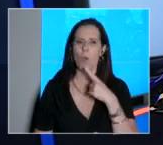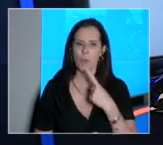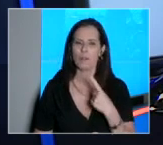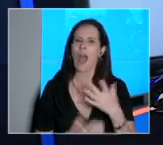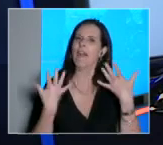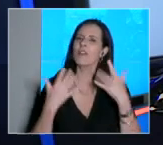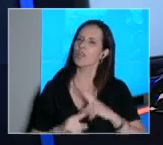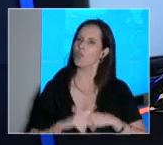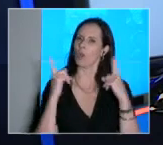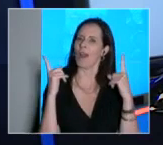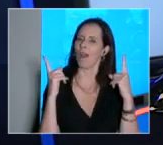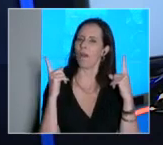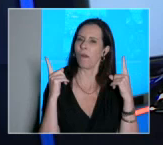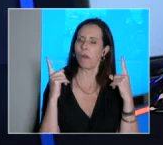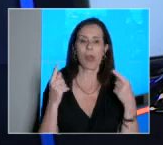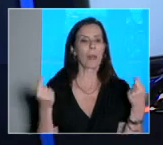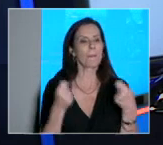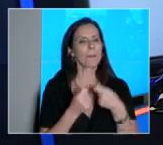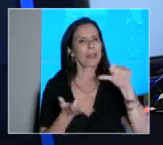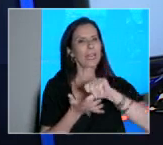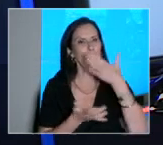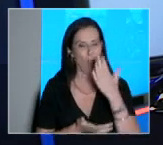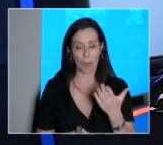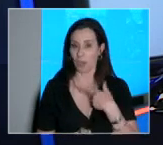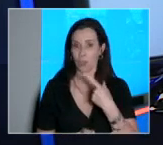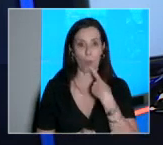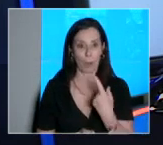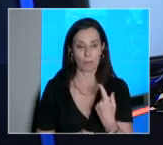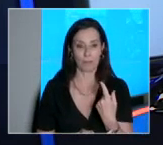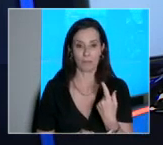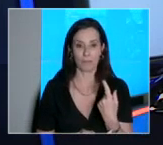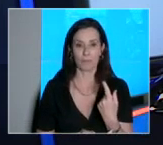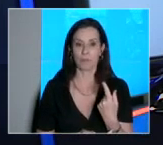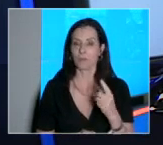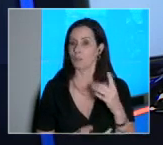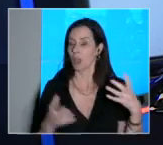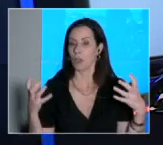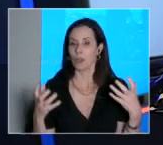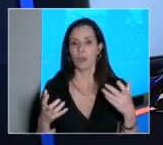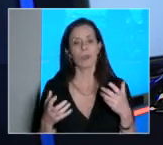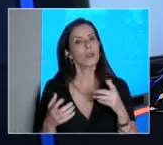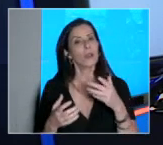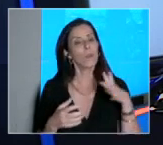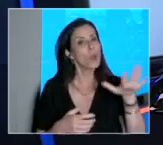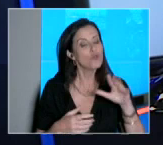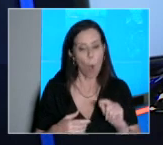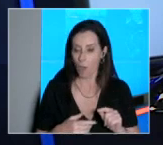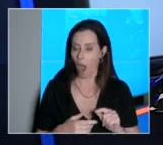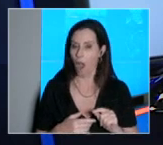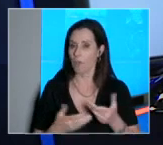על אווירה שהיא אחרת, כאילו, מבחינת עיר. אנחנו מדברים על ההתייחסות של קבוצה לקבוצה, כאילו, בין